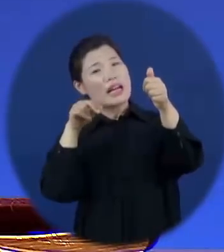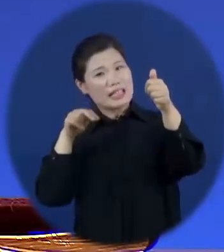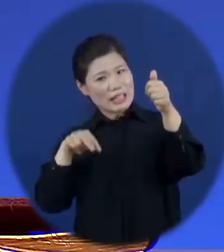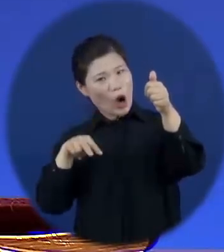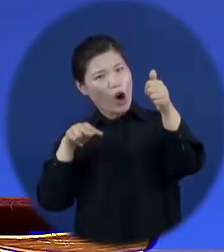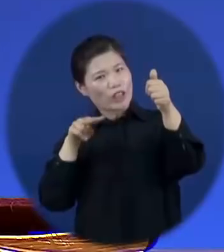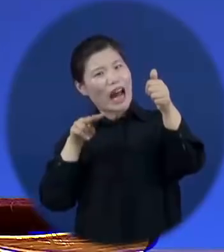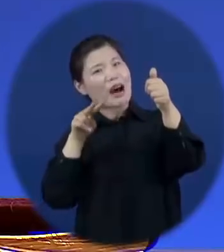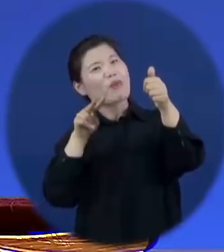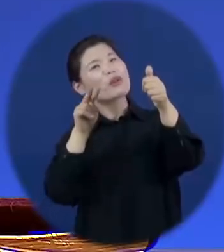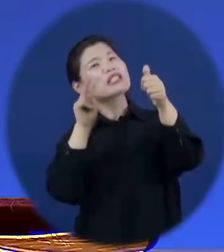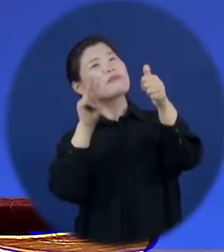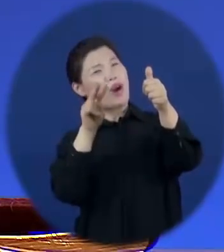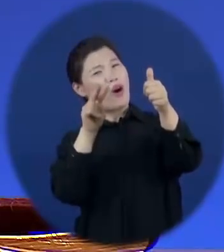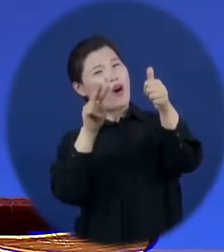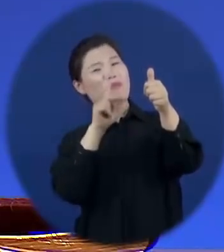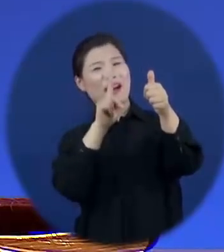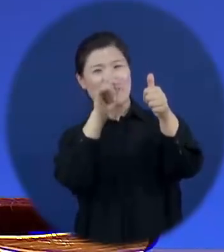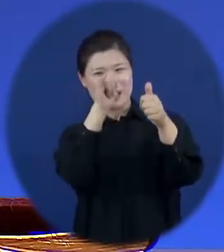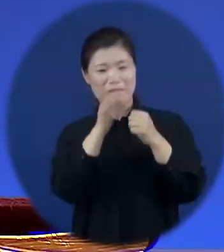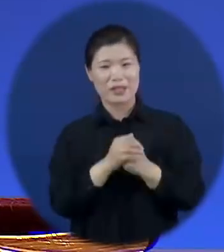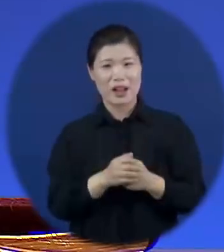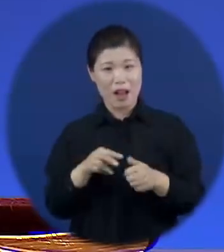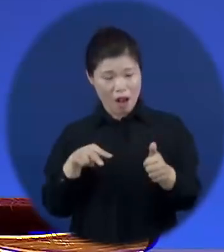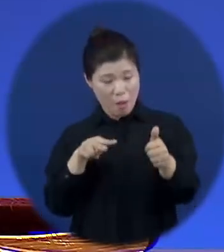쳐다보시며 라고 성경에 되어 있습니다.